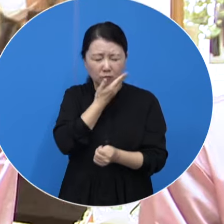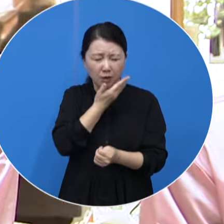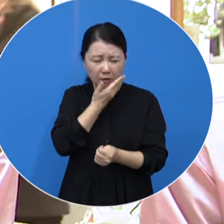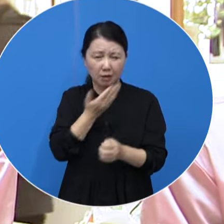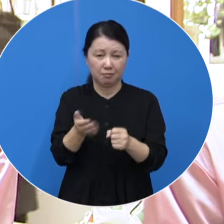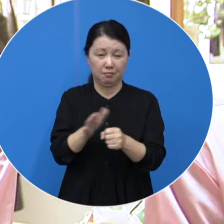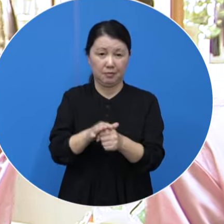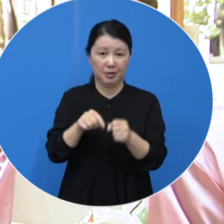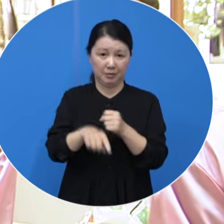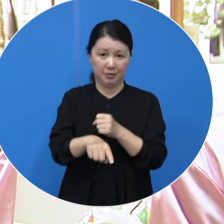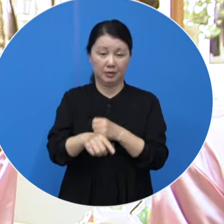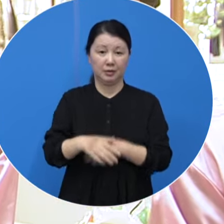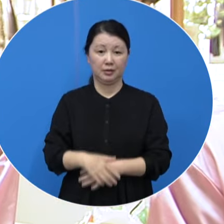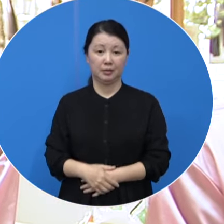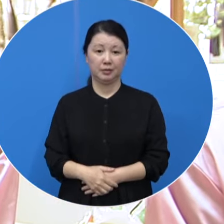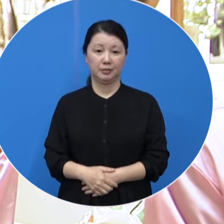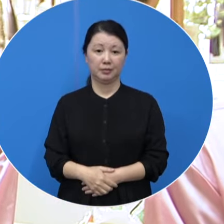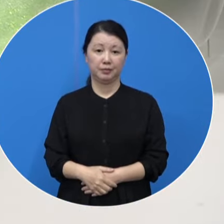くて使いました。